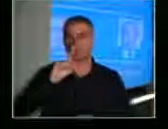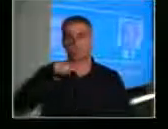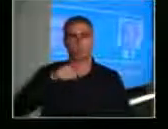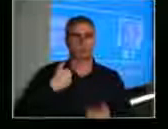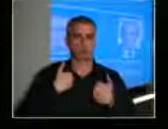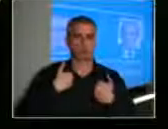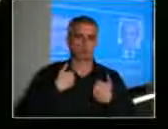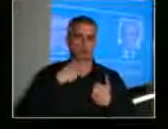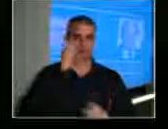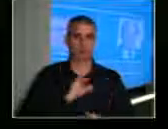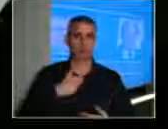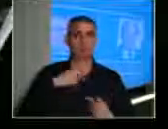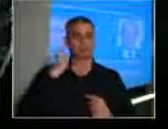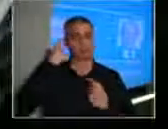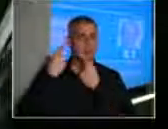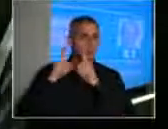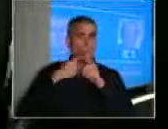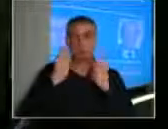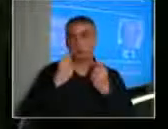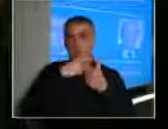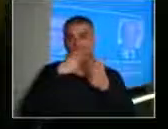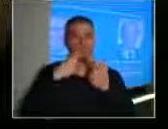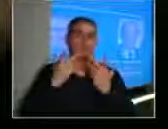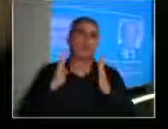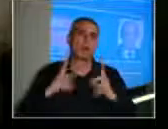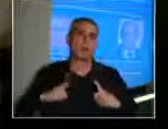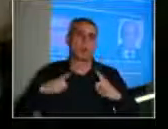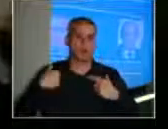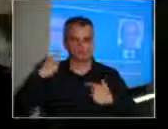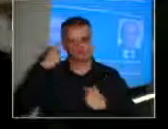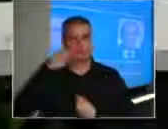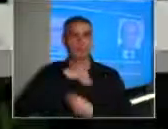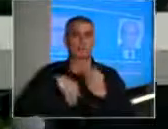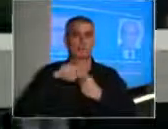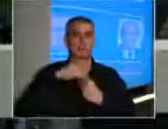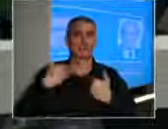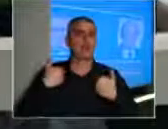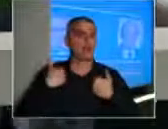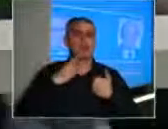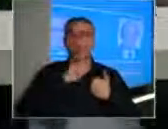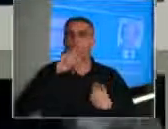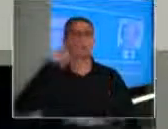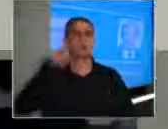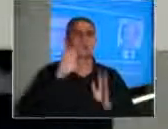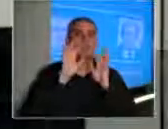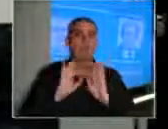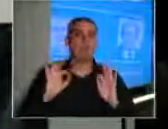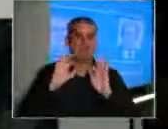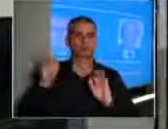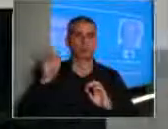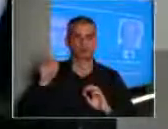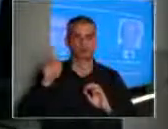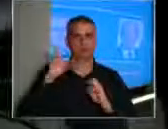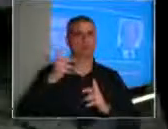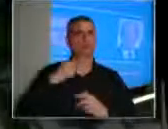אותי כאדם. זה שיש לנו חילוקי דעות על דבר או שניים, ככה זה בחיים, אנחנו יודעים להסתדר. אני אינני פוסל אף אחד שאינטרסים